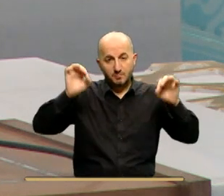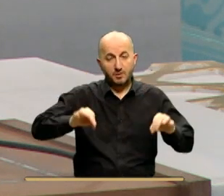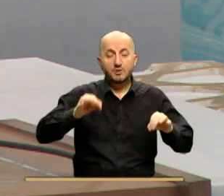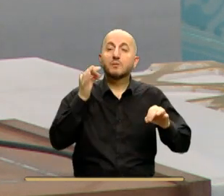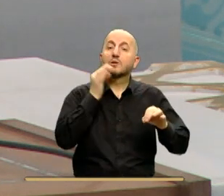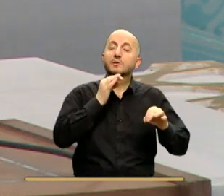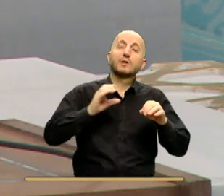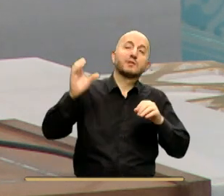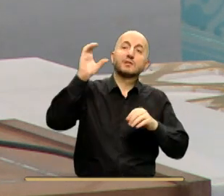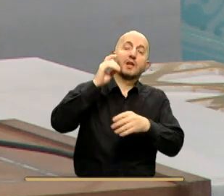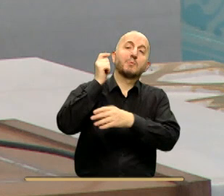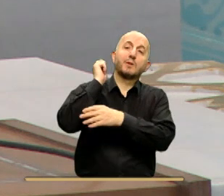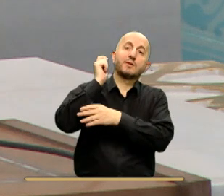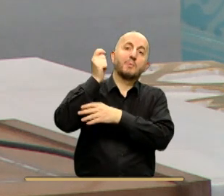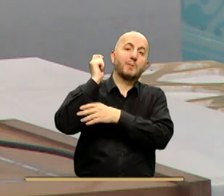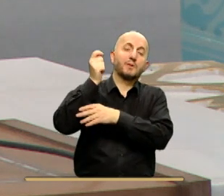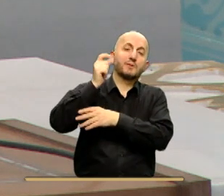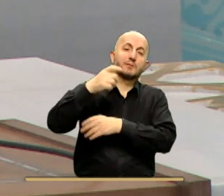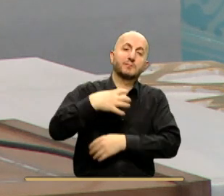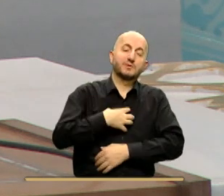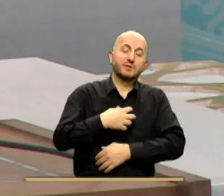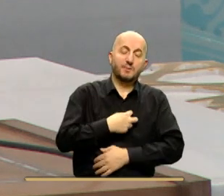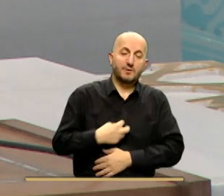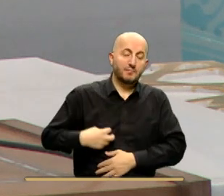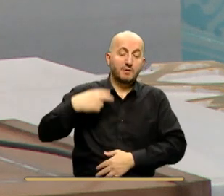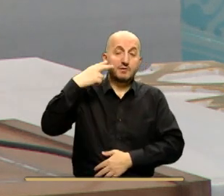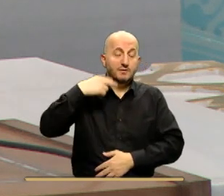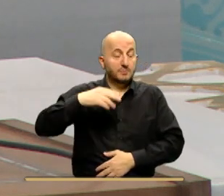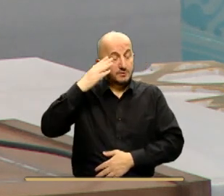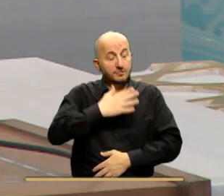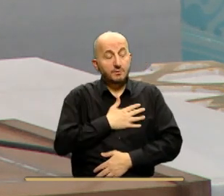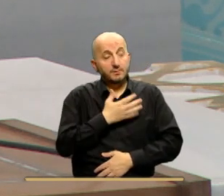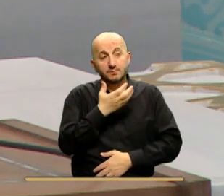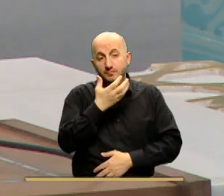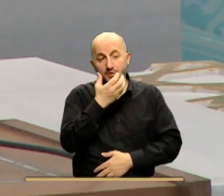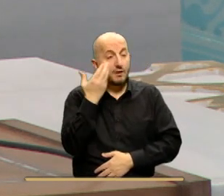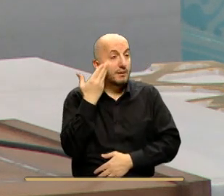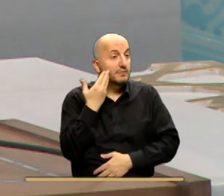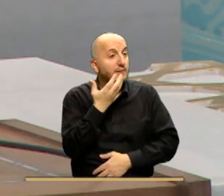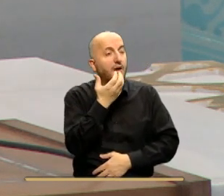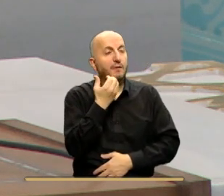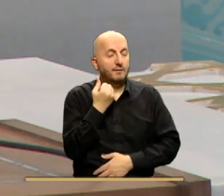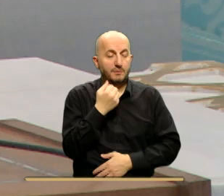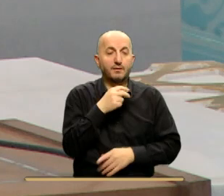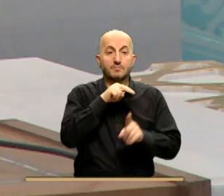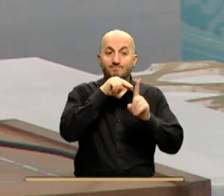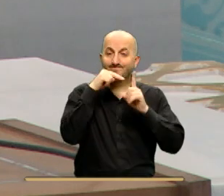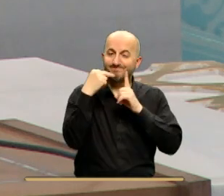İslam'ın tebliğini bizzat Cenab-ı Peygamber Aleyhisselatü Vesselam'dan alan Ashab-ı Kiram